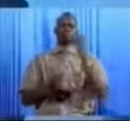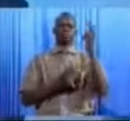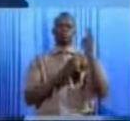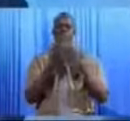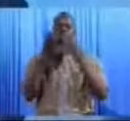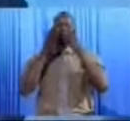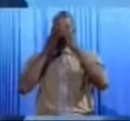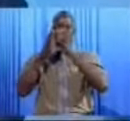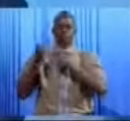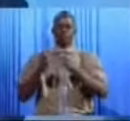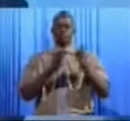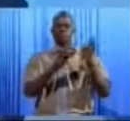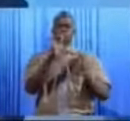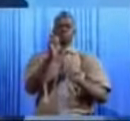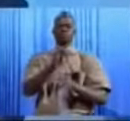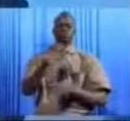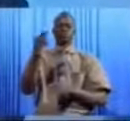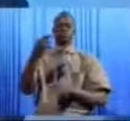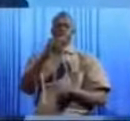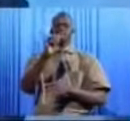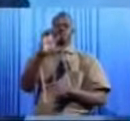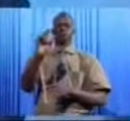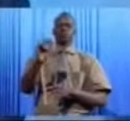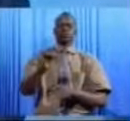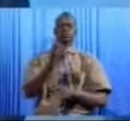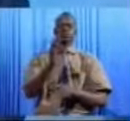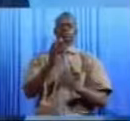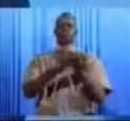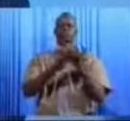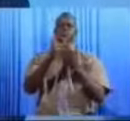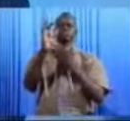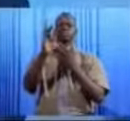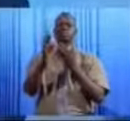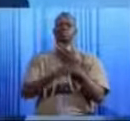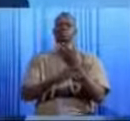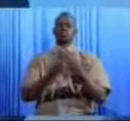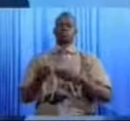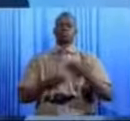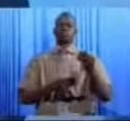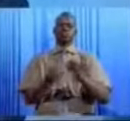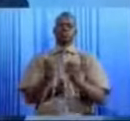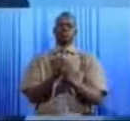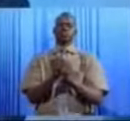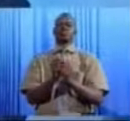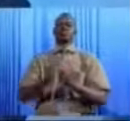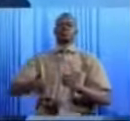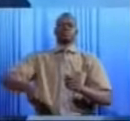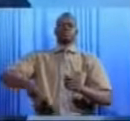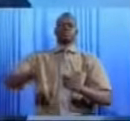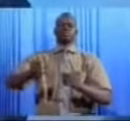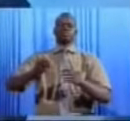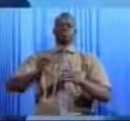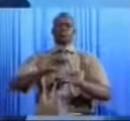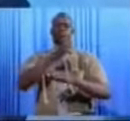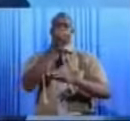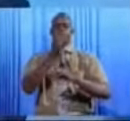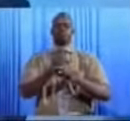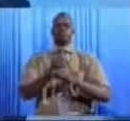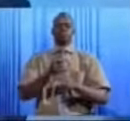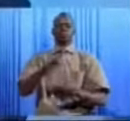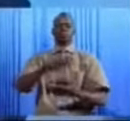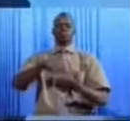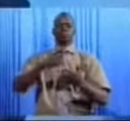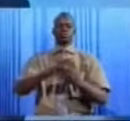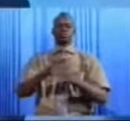barrage de ziga le 26 février dernier il s'agissait d'échanger avec les maraîchers installés de façon anarchique sur le